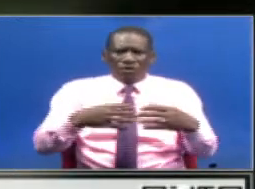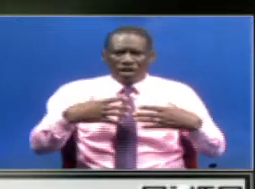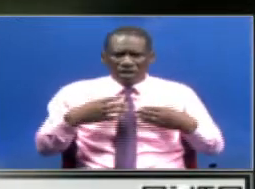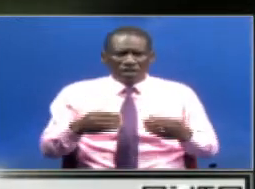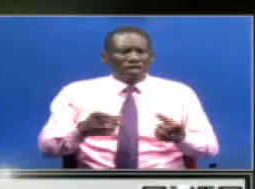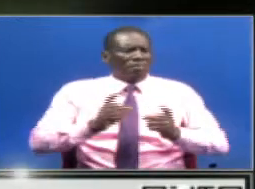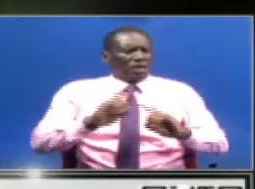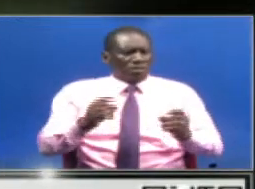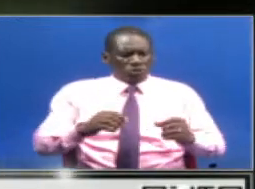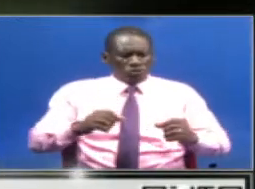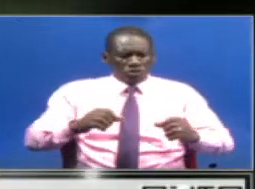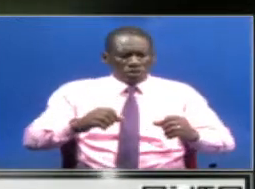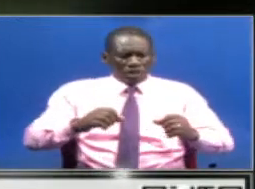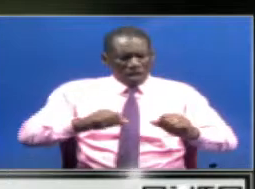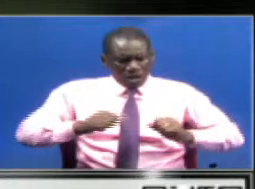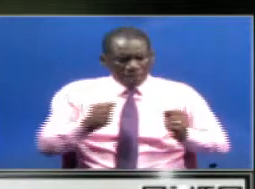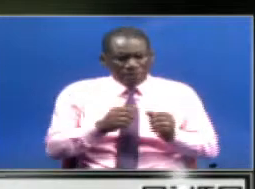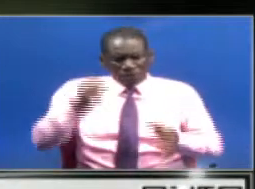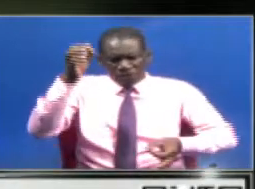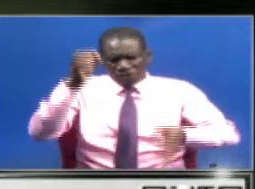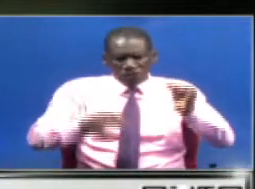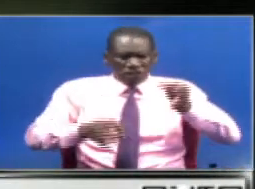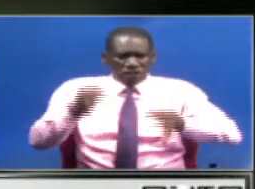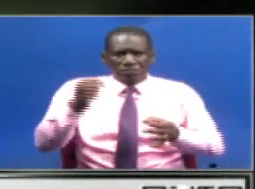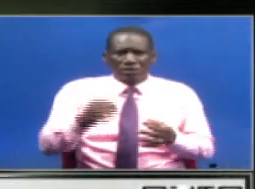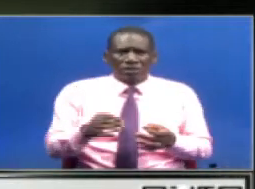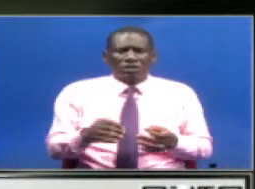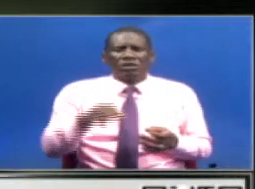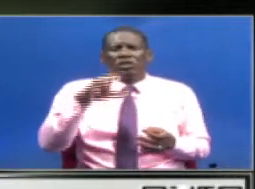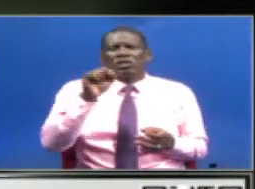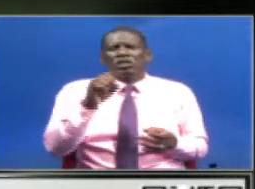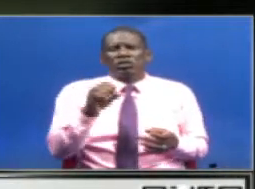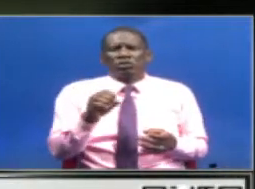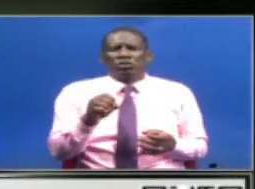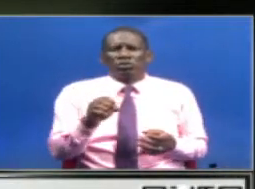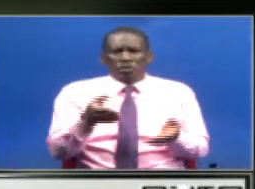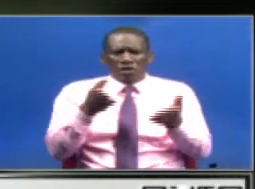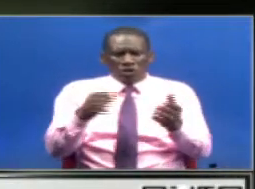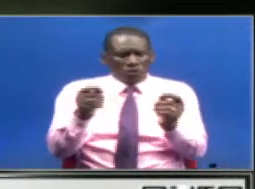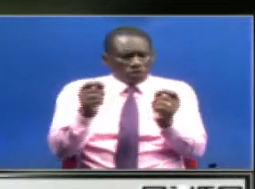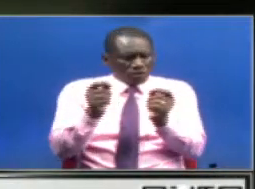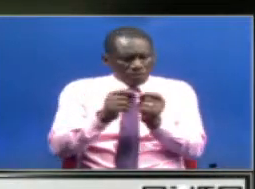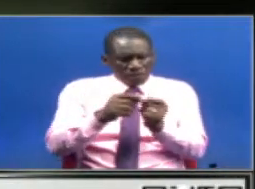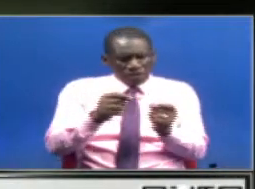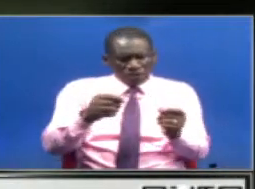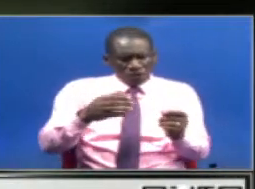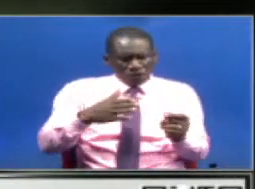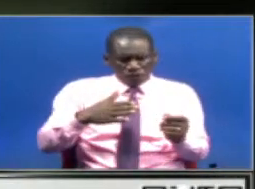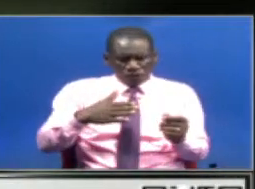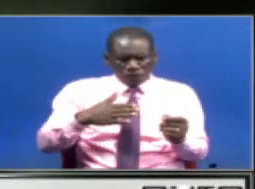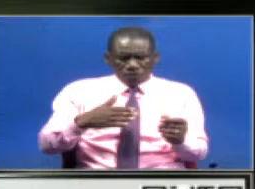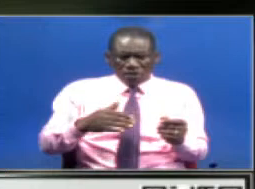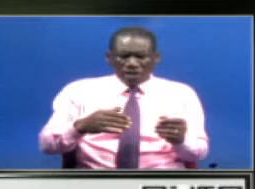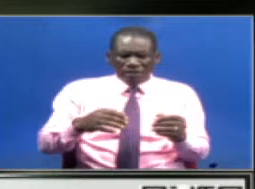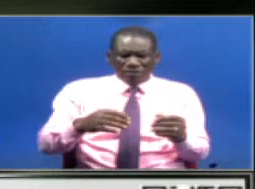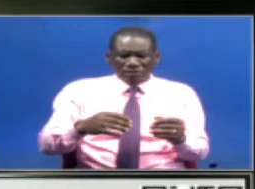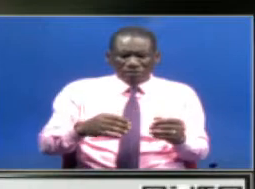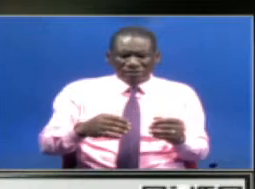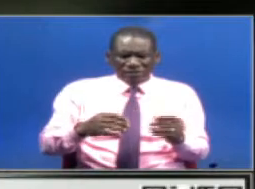huo uamuzi, kwa hivyo kwa uchungu wa mwana kama mzazi,